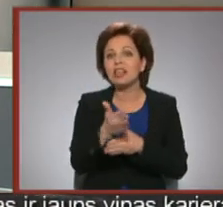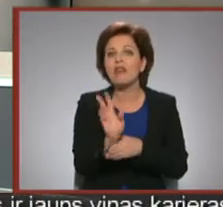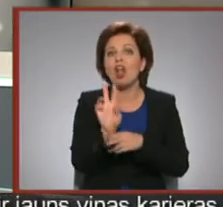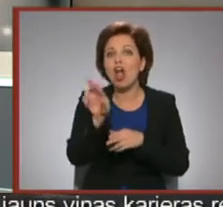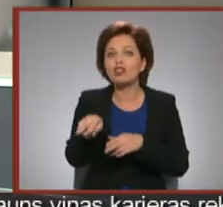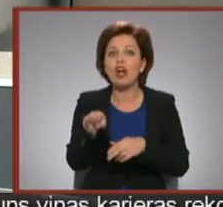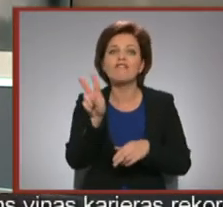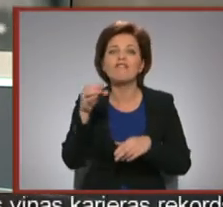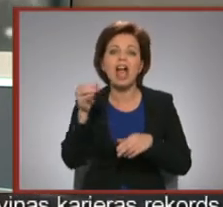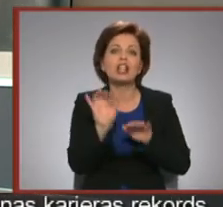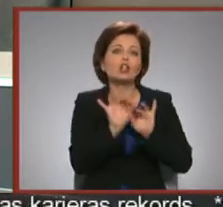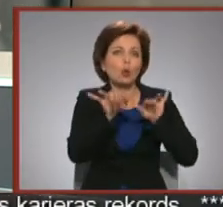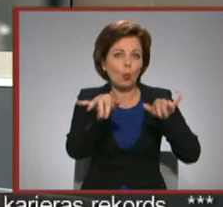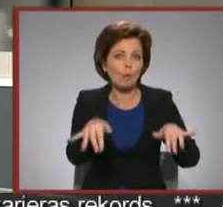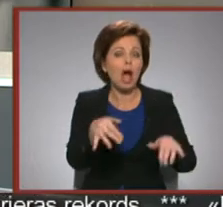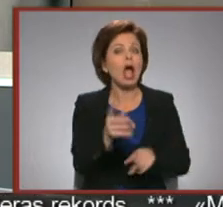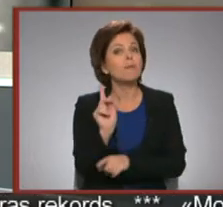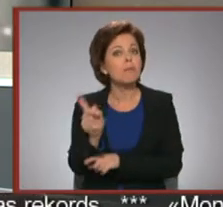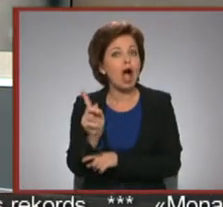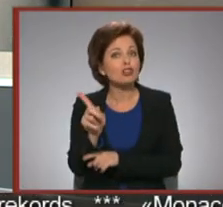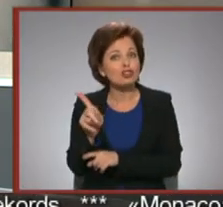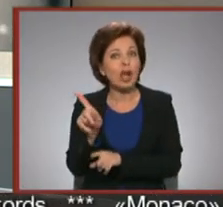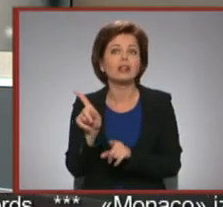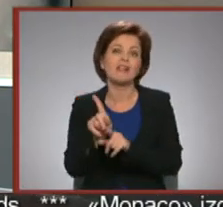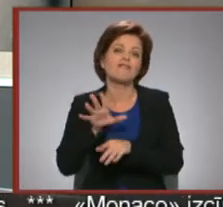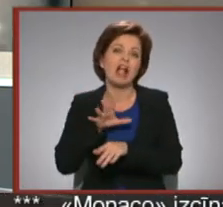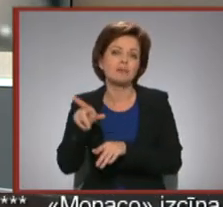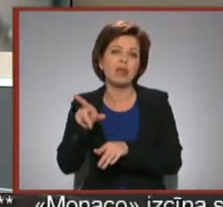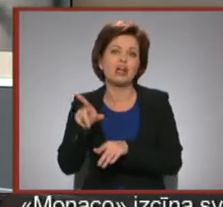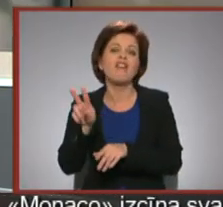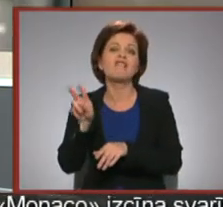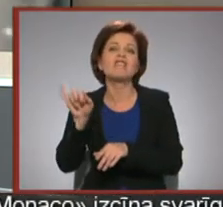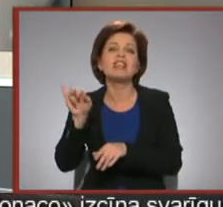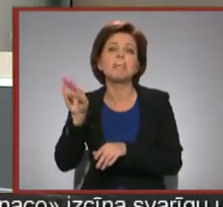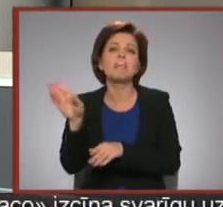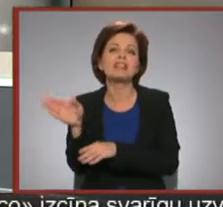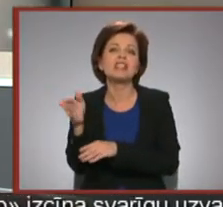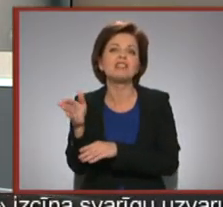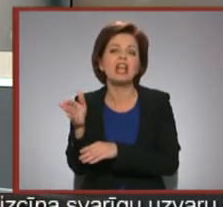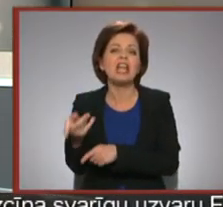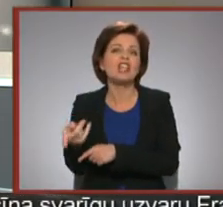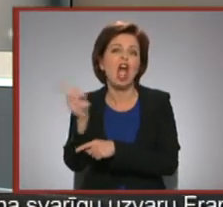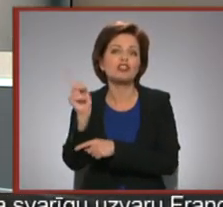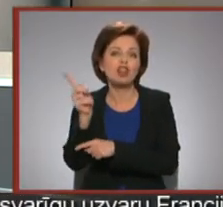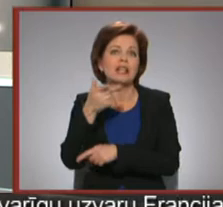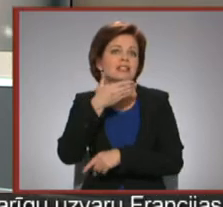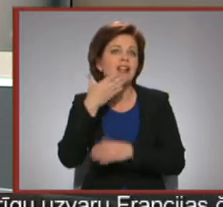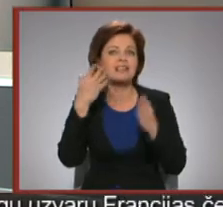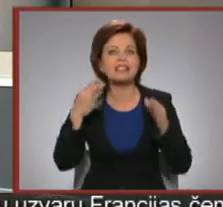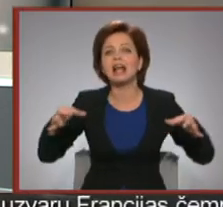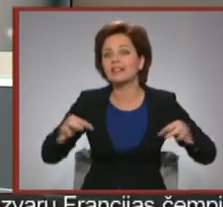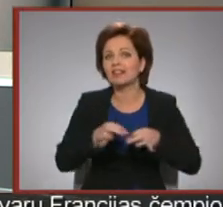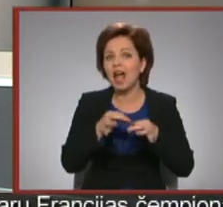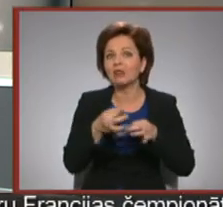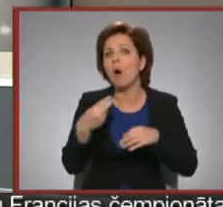bet makšķernieki, lai nodotos savam vaļaspriekam vimbu ķeršanai. Pirmās siltās dienas lieldienās tā pīstam no mājām ir